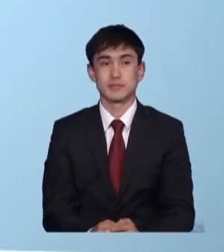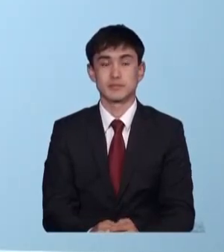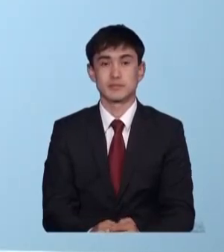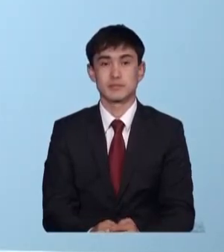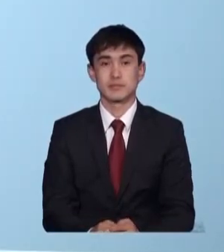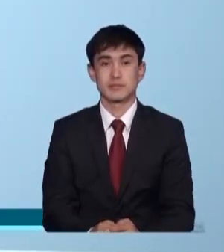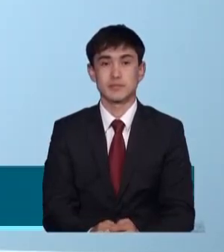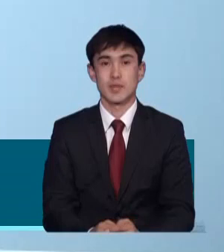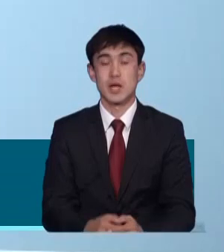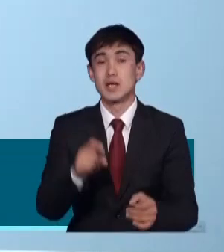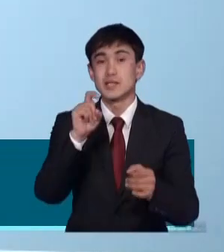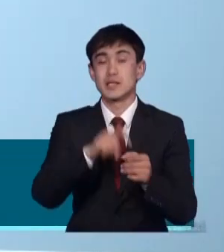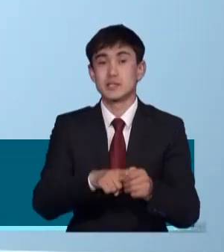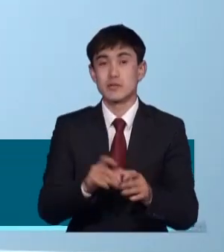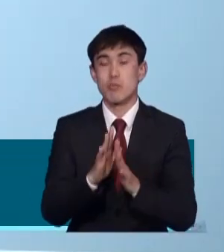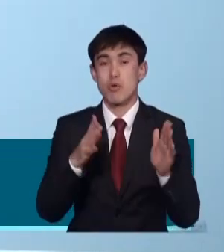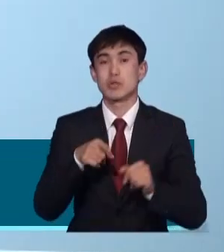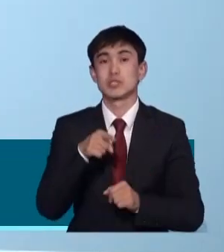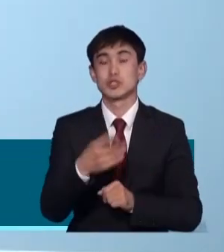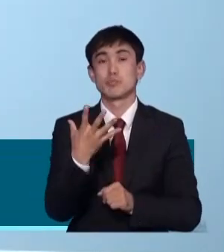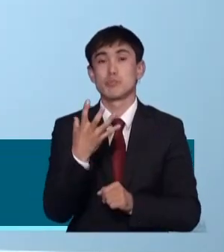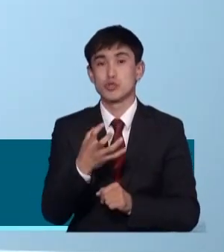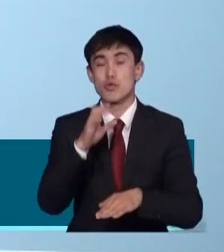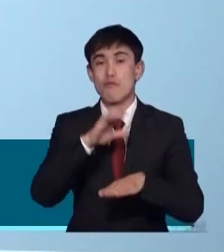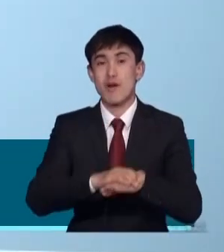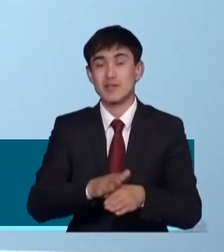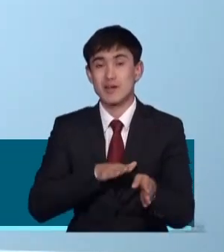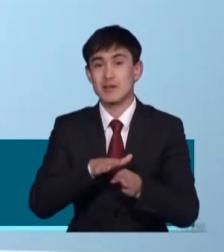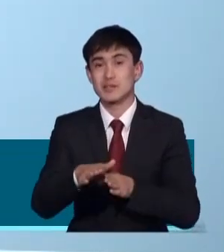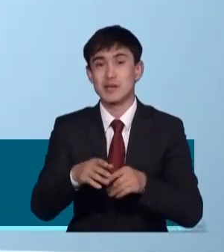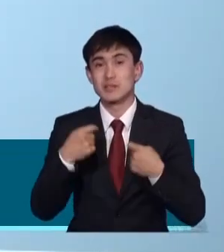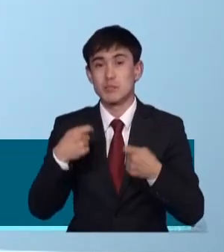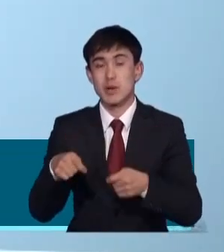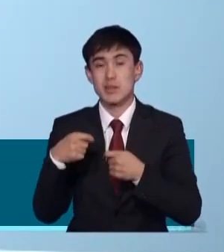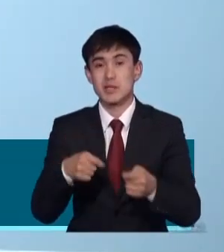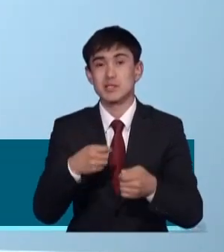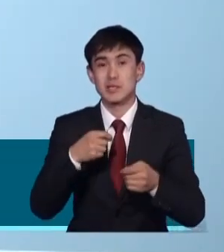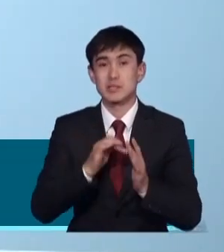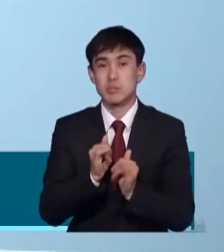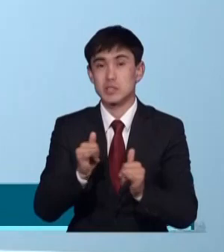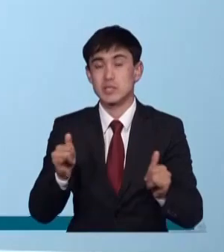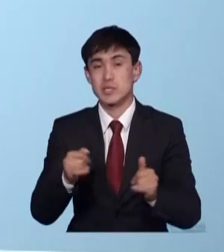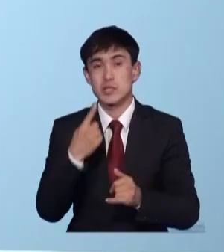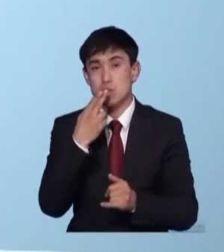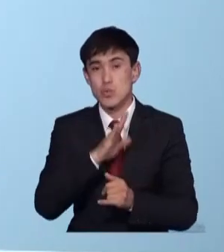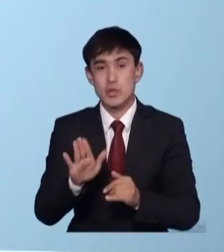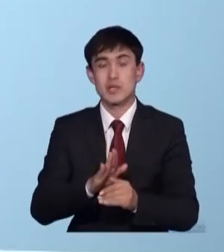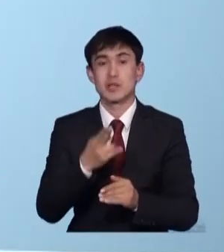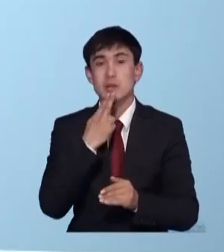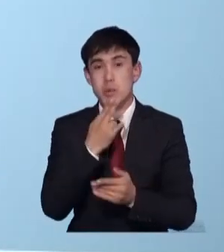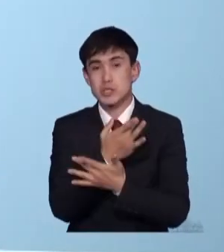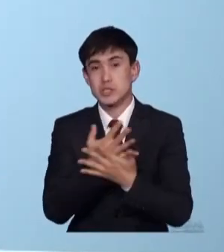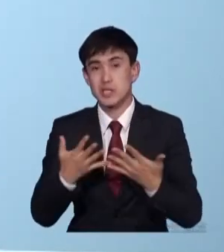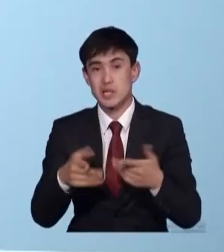изделий зарегистрировано более по Факторе продажи и распространения не курительных табачных